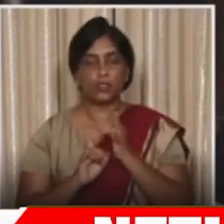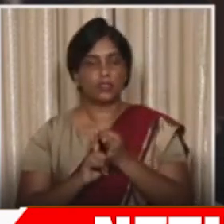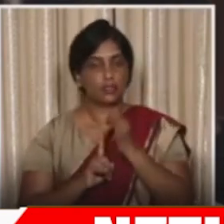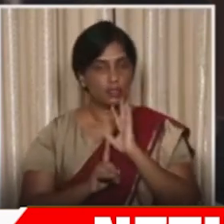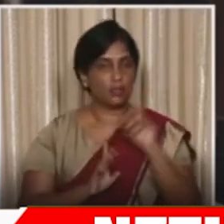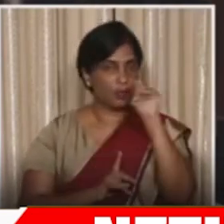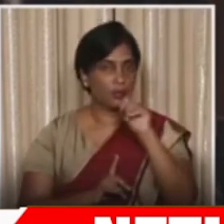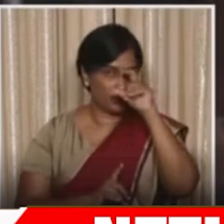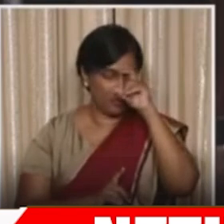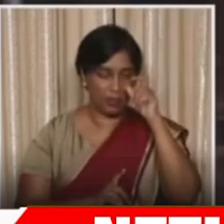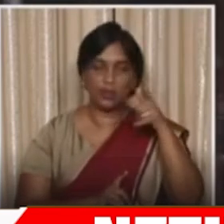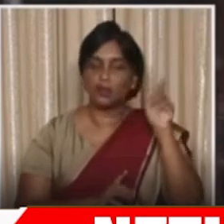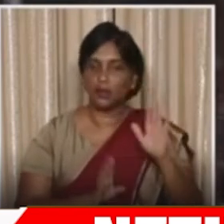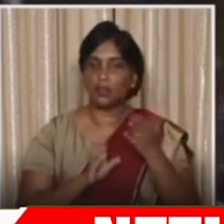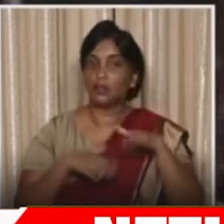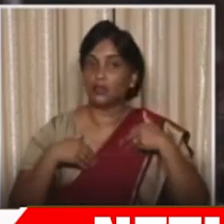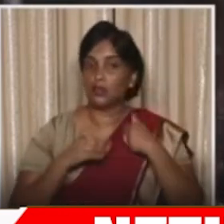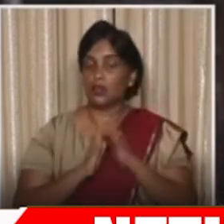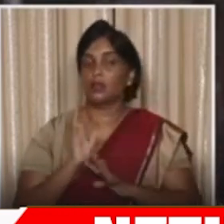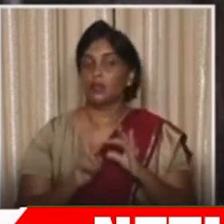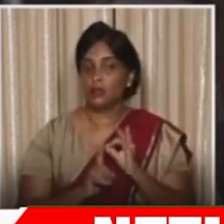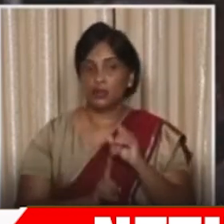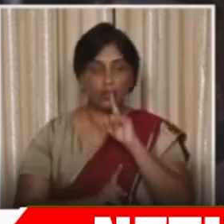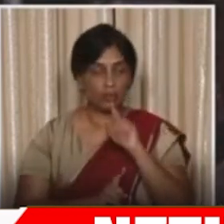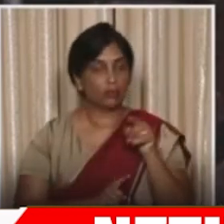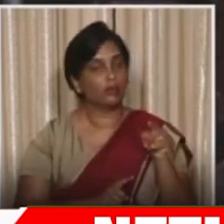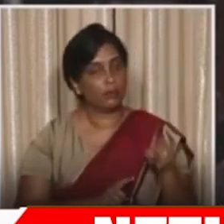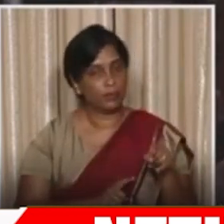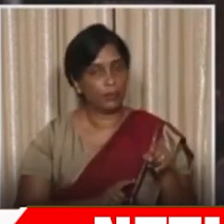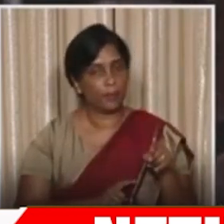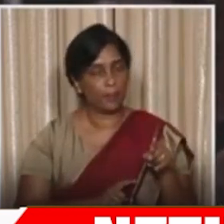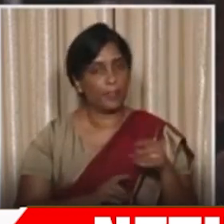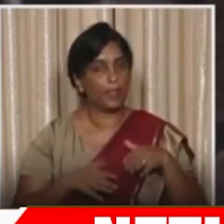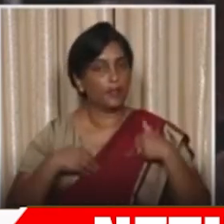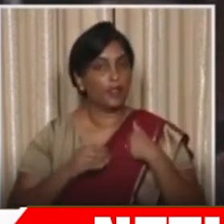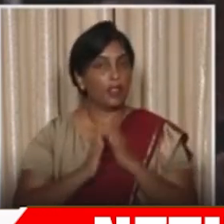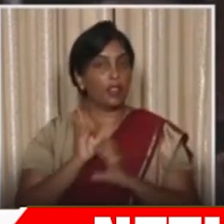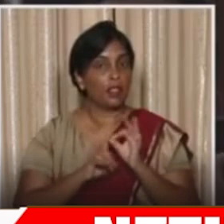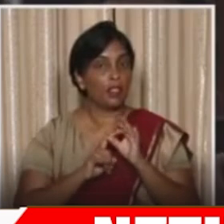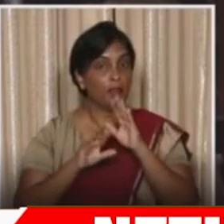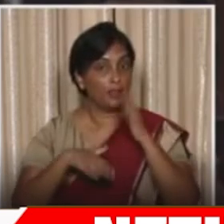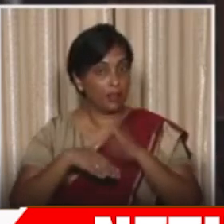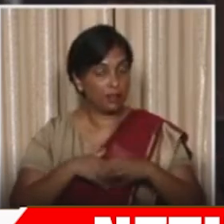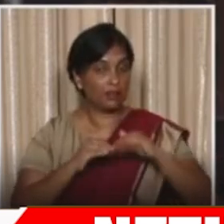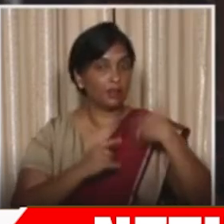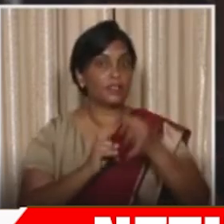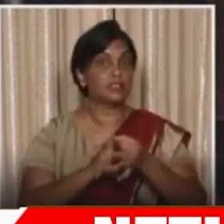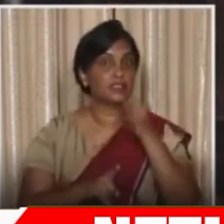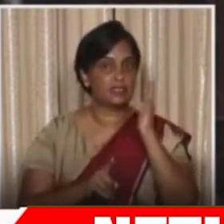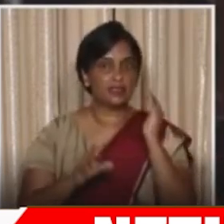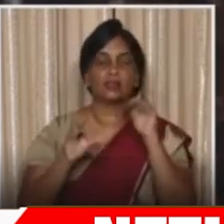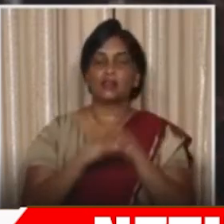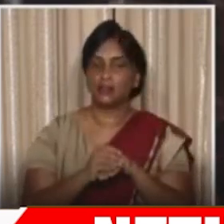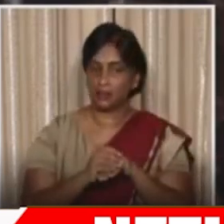ජනාධිපතිතුමා මෛත්‍රීපාල සිරිසේන මැතිතුමා හිටපු සෞඛ්‍ය අමාත්‍යතුමා කිව්වා එතුමා සෞඛ්‍ය අමාත්‍ය වෙලා තමයි ඊට පස්සේ ජනාධිපති